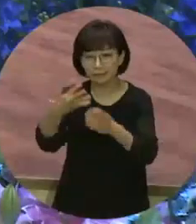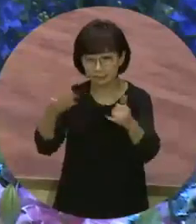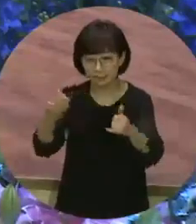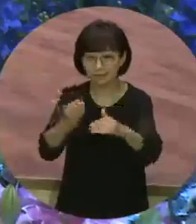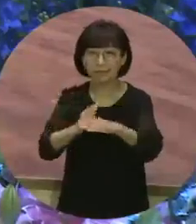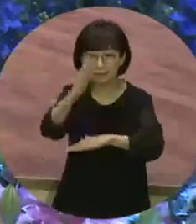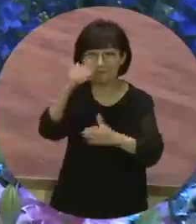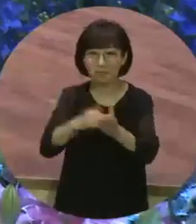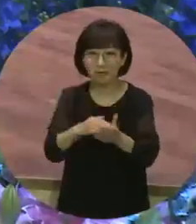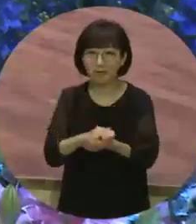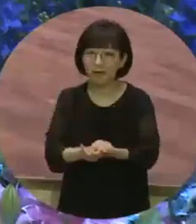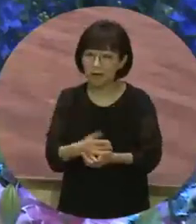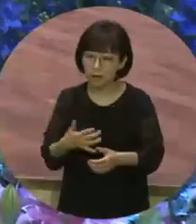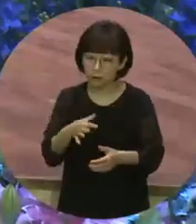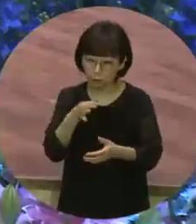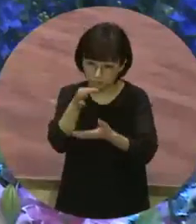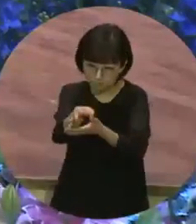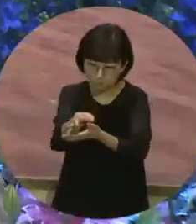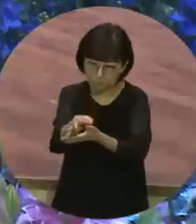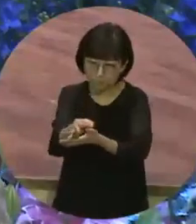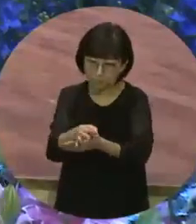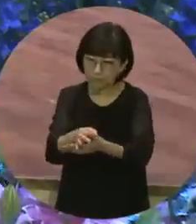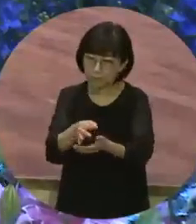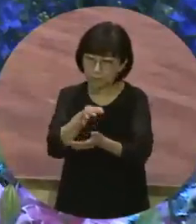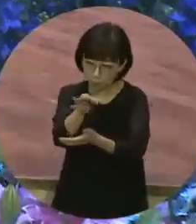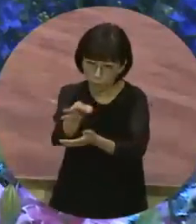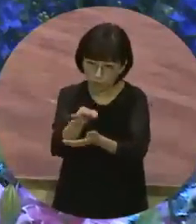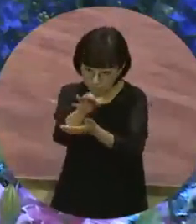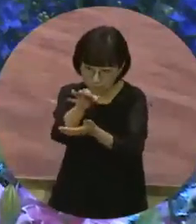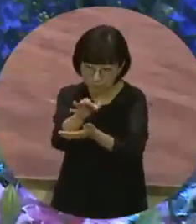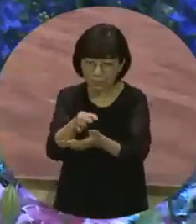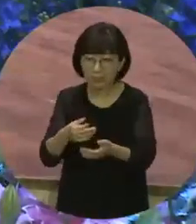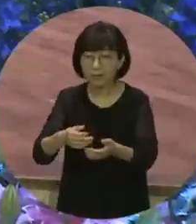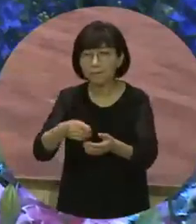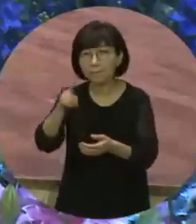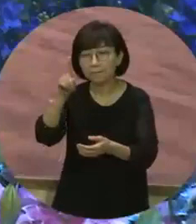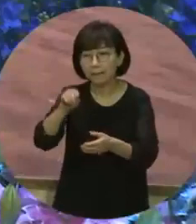대회비를 납부한 인원이 만 명이 넘어서 벌써.